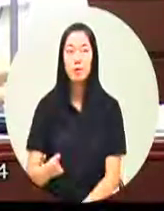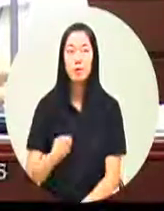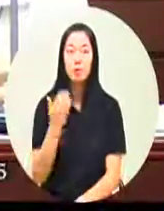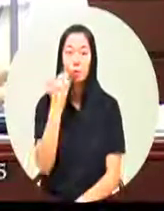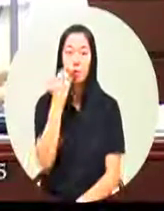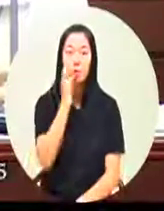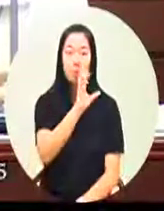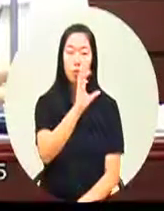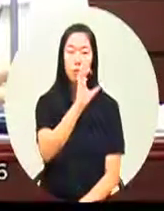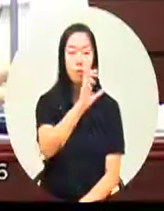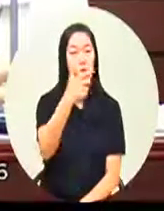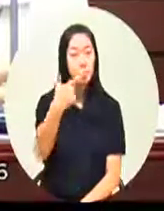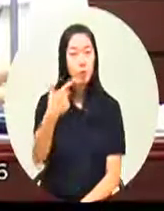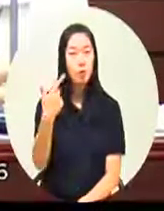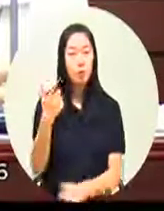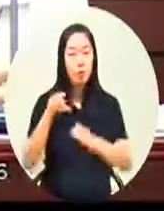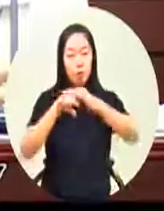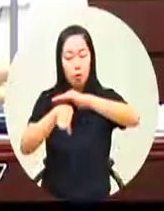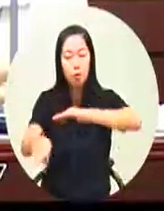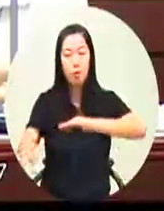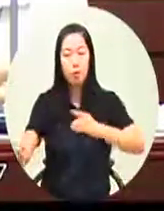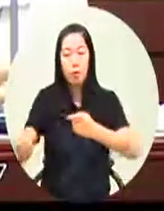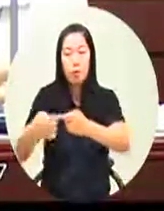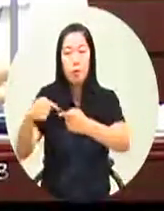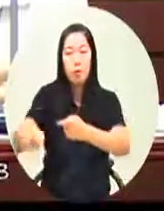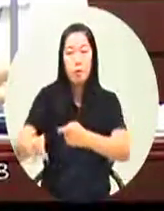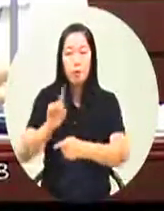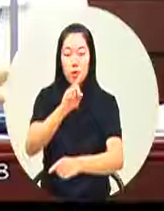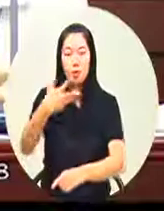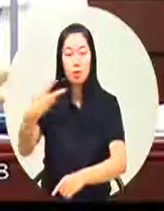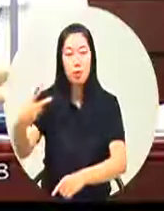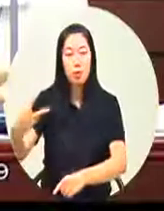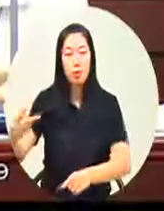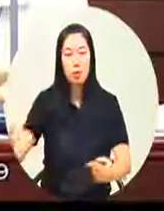或是下来到末端接一跟182这边的